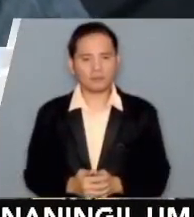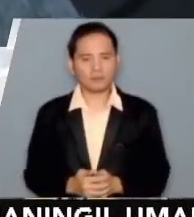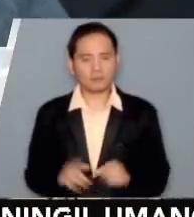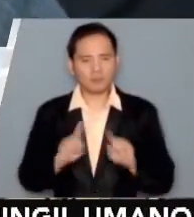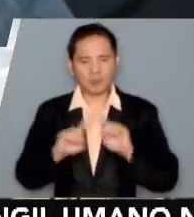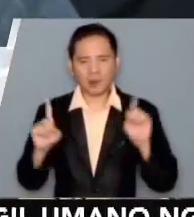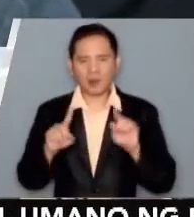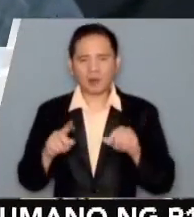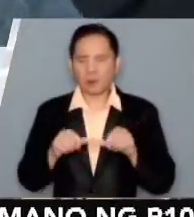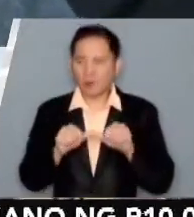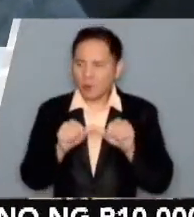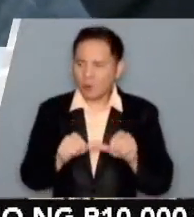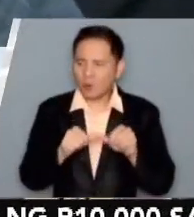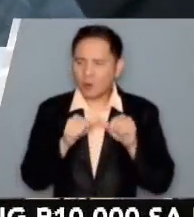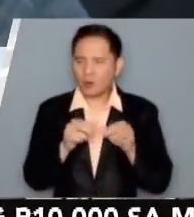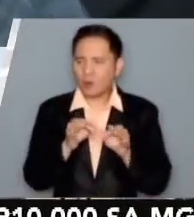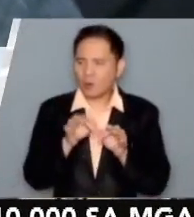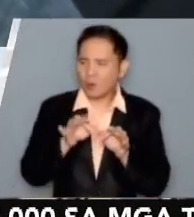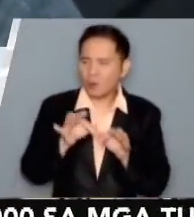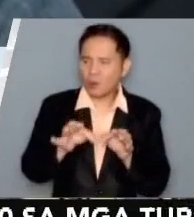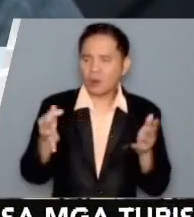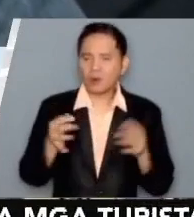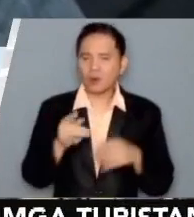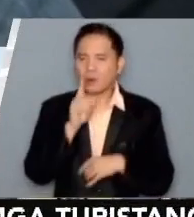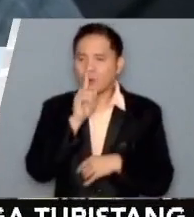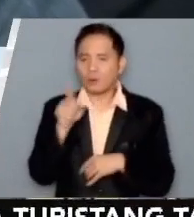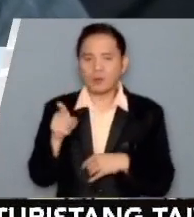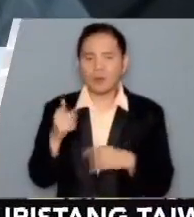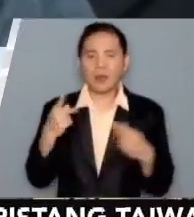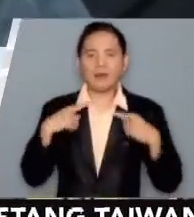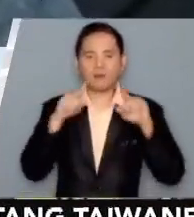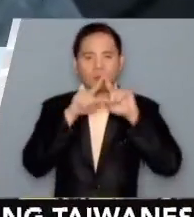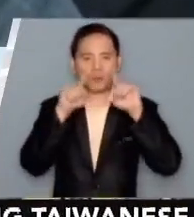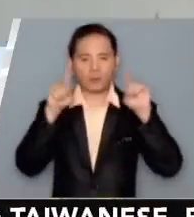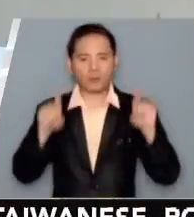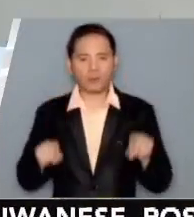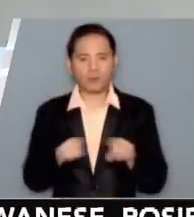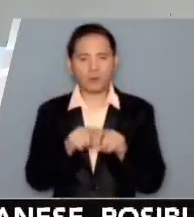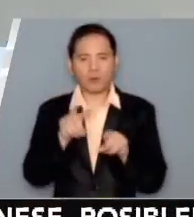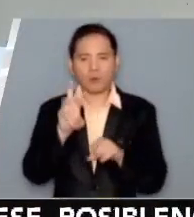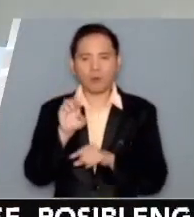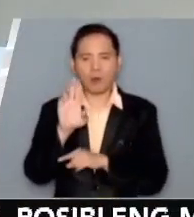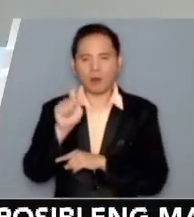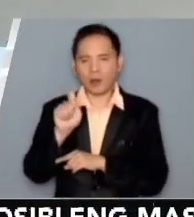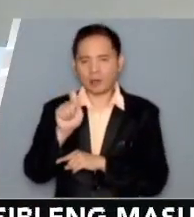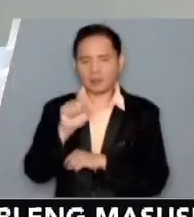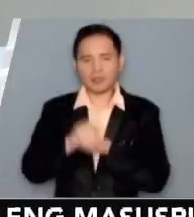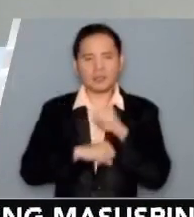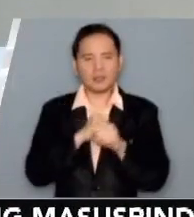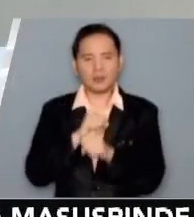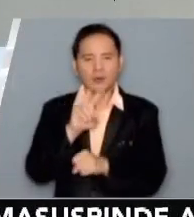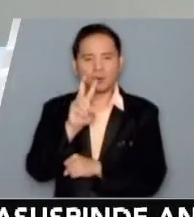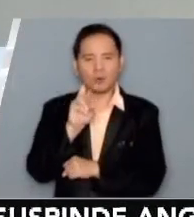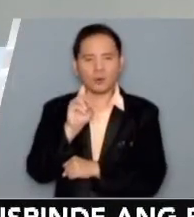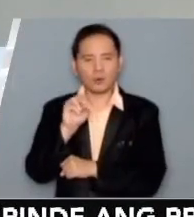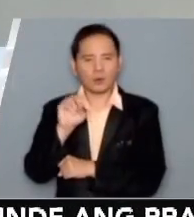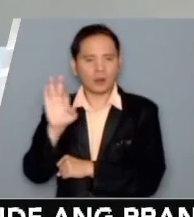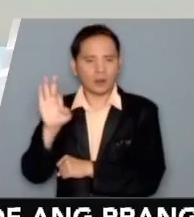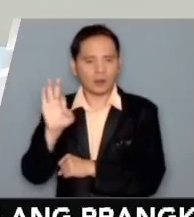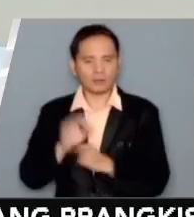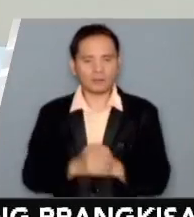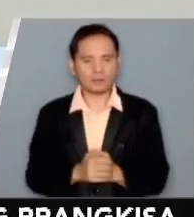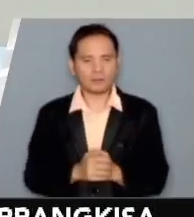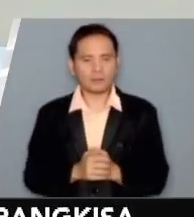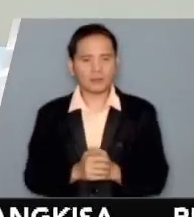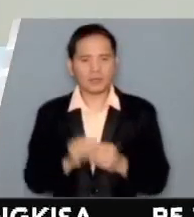pag-sasakdal sa kanyang suporte at lumabas nga itong warrant noong 2009. Ang suspect itinuturing na number 1 sa most wanted